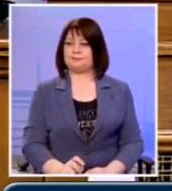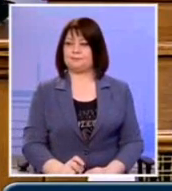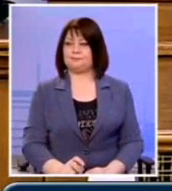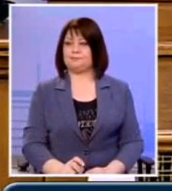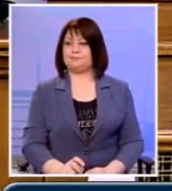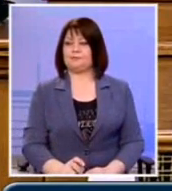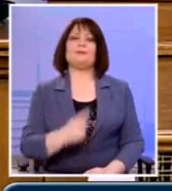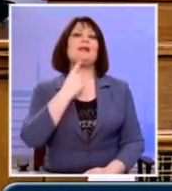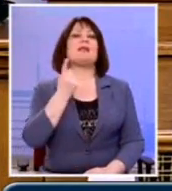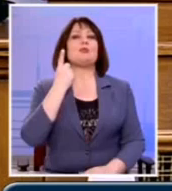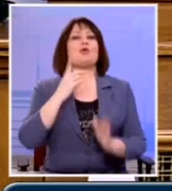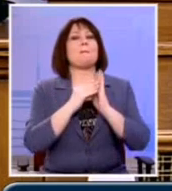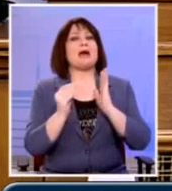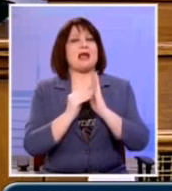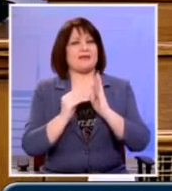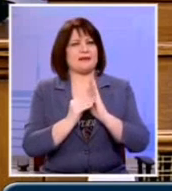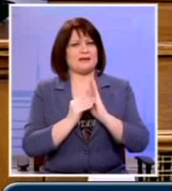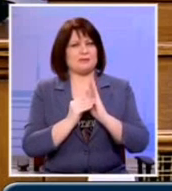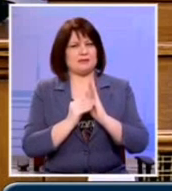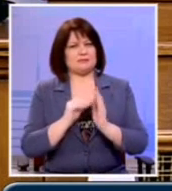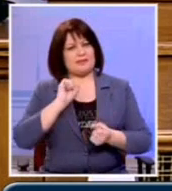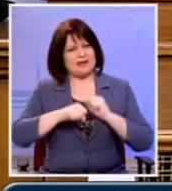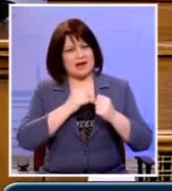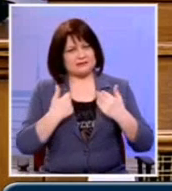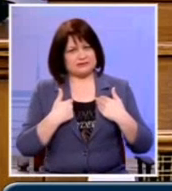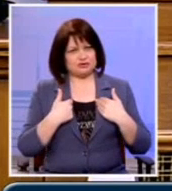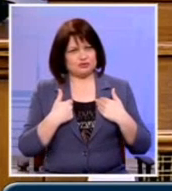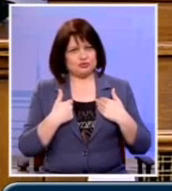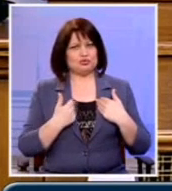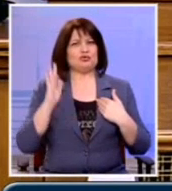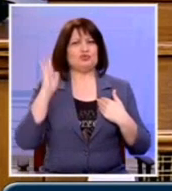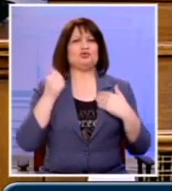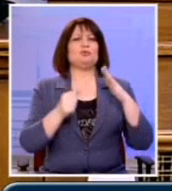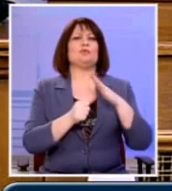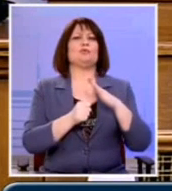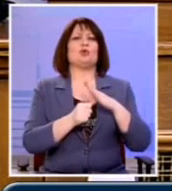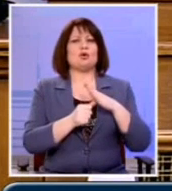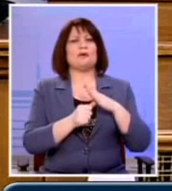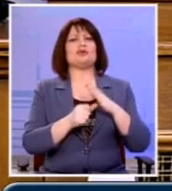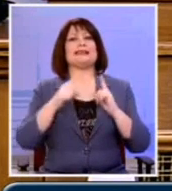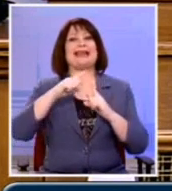Θα αναφέρω ένα χαρακτηριστικό παράδειγμα από την περίοδο δράσης μου ως πρόεδρος του Τεχνικού Επιμελητηρίου.